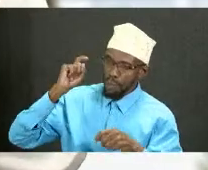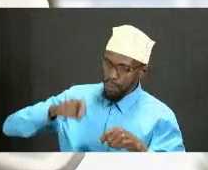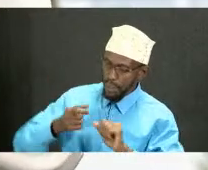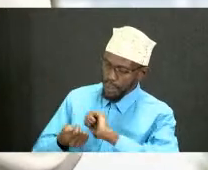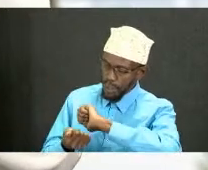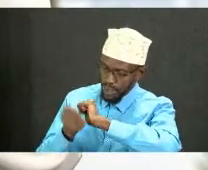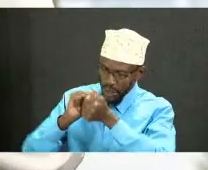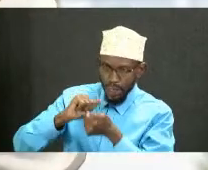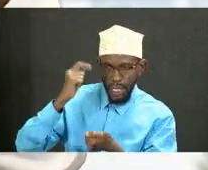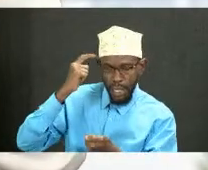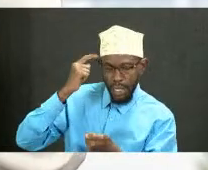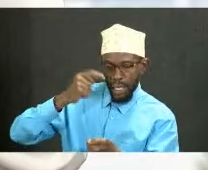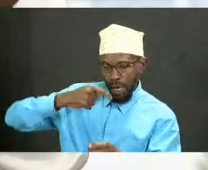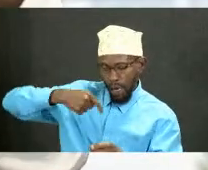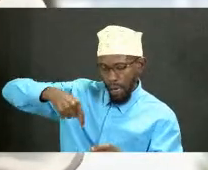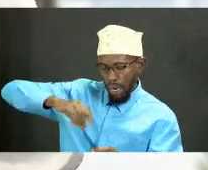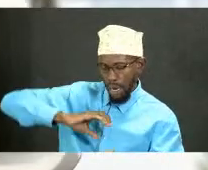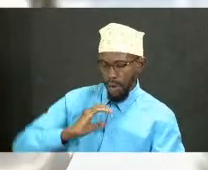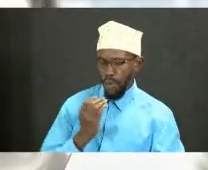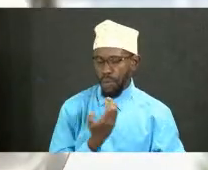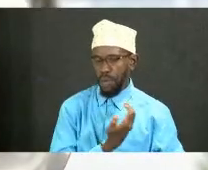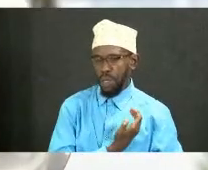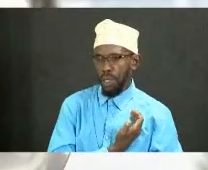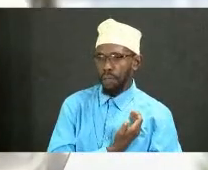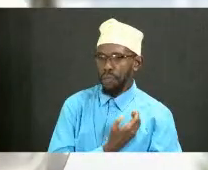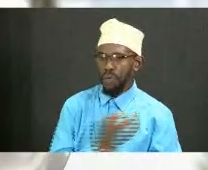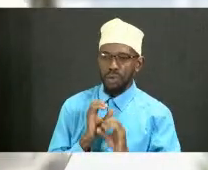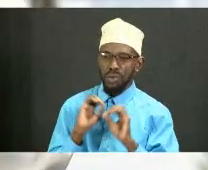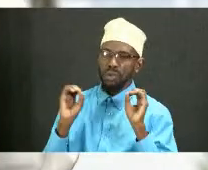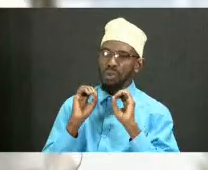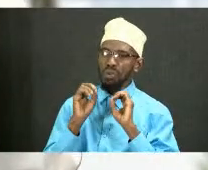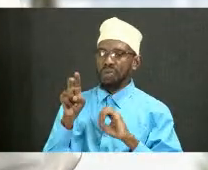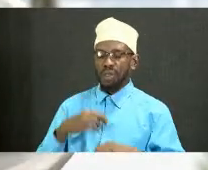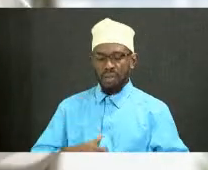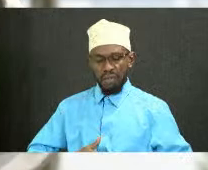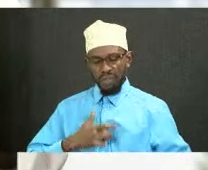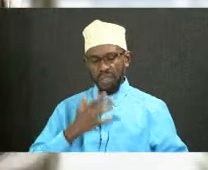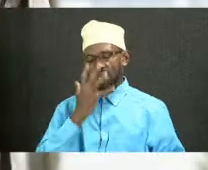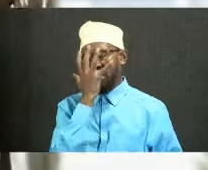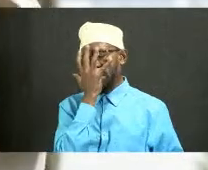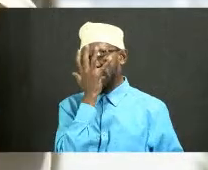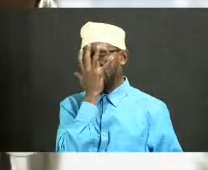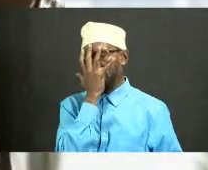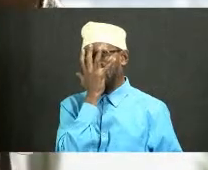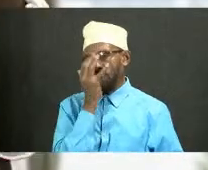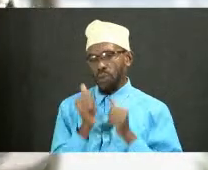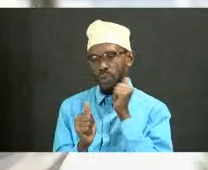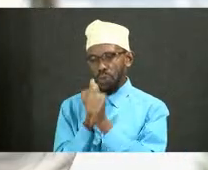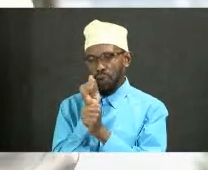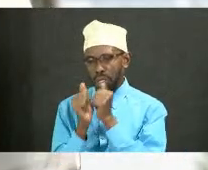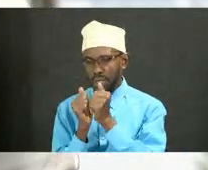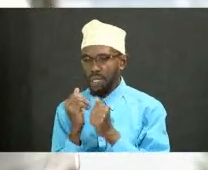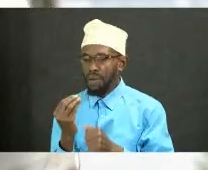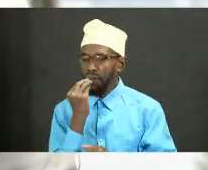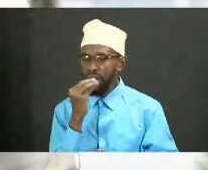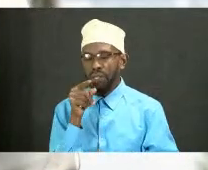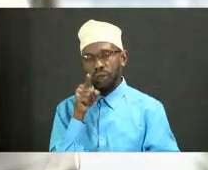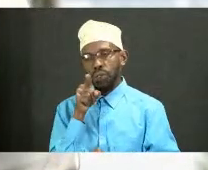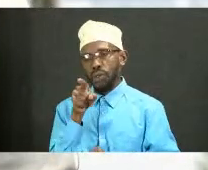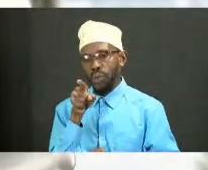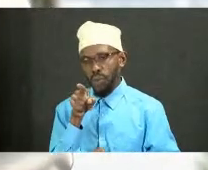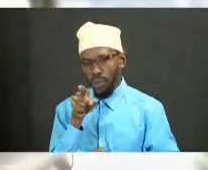tuweze kubadilisha fikra zetu na hisia zetu. Hakuna kuona haya kufanya kitu ambacho kitakulisha